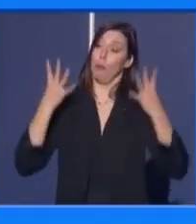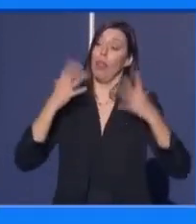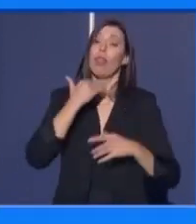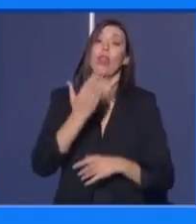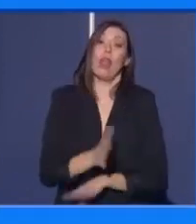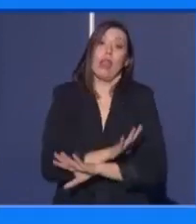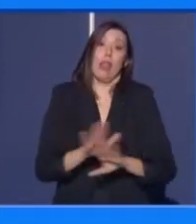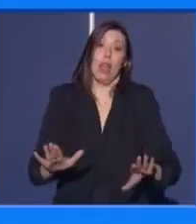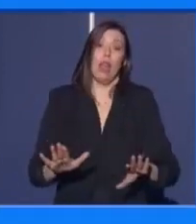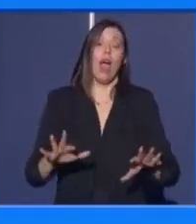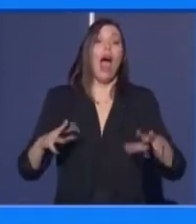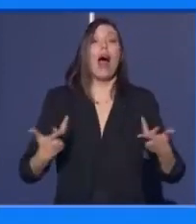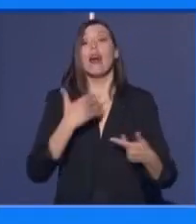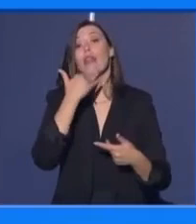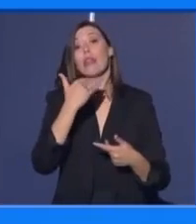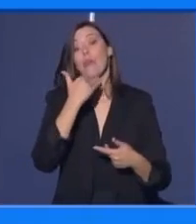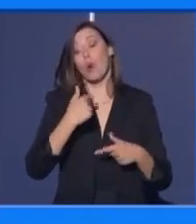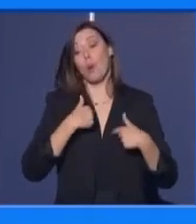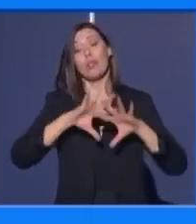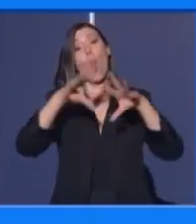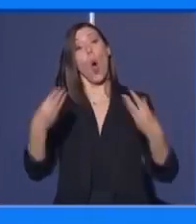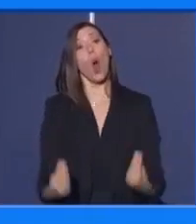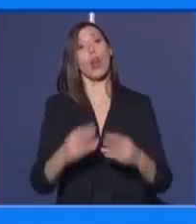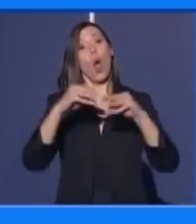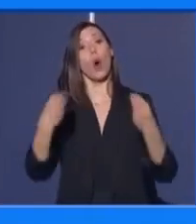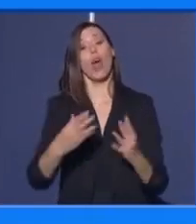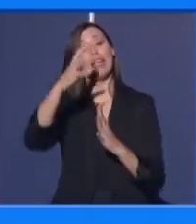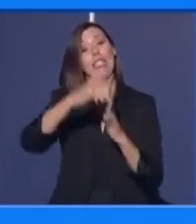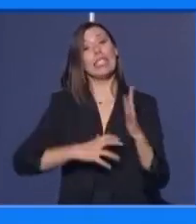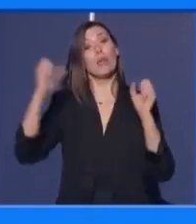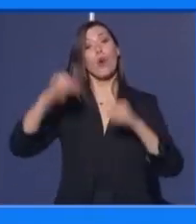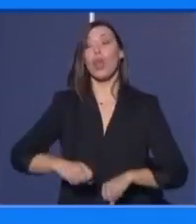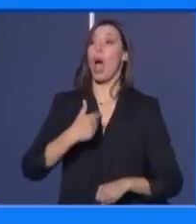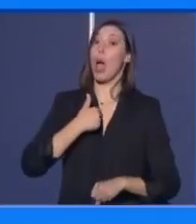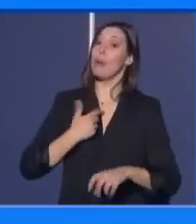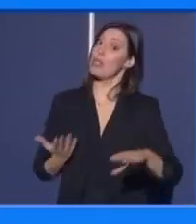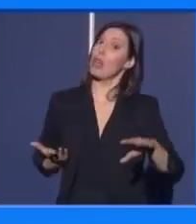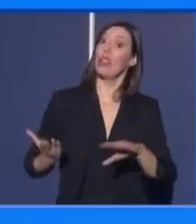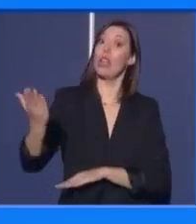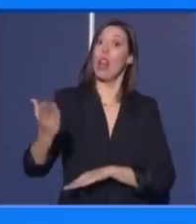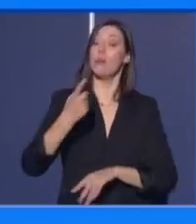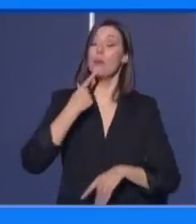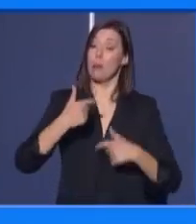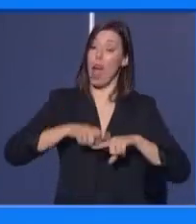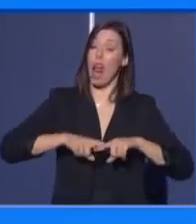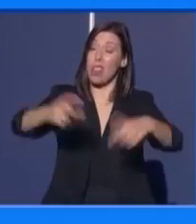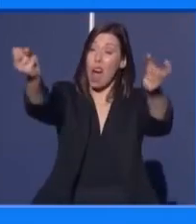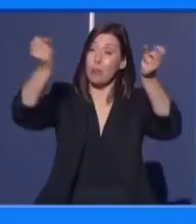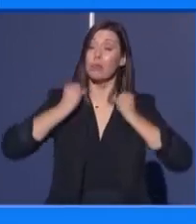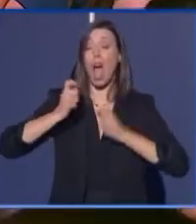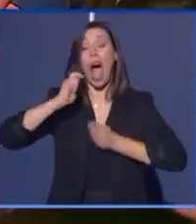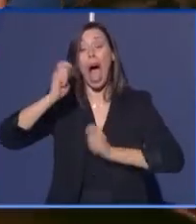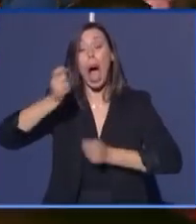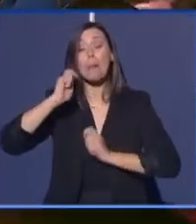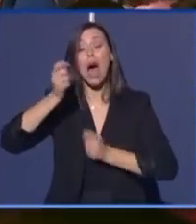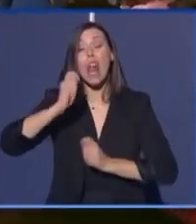Όμως δεν μπορούμε και να ωρεοποιούμε μια συμφωνία που εμείς οι ίδιοι την έχουμε καταγγείλει ως επιζήμια και απαράδεκτη και που